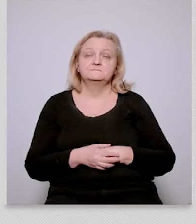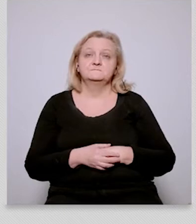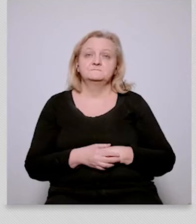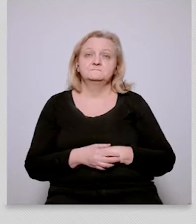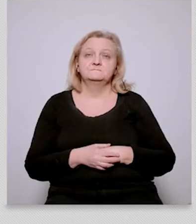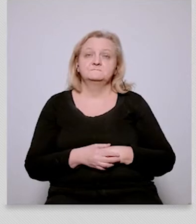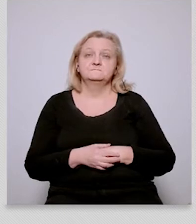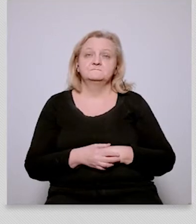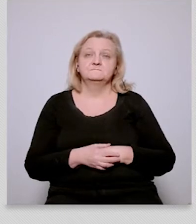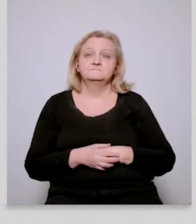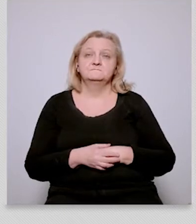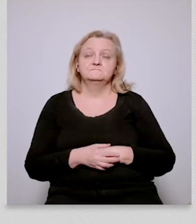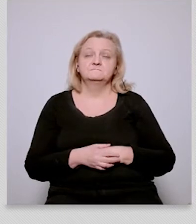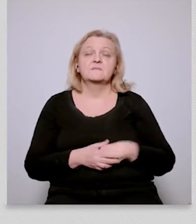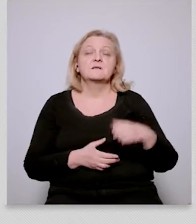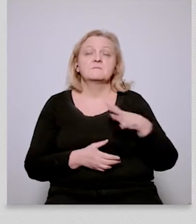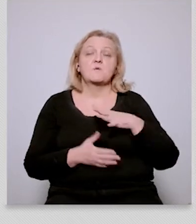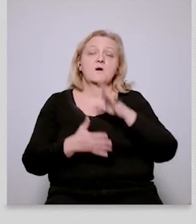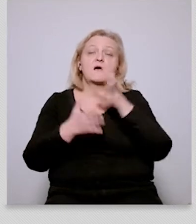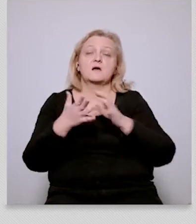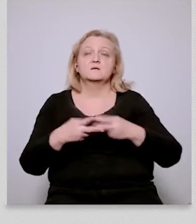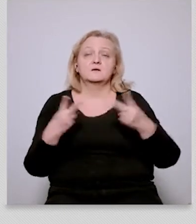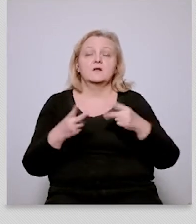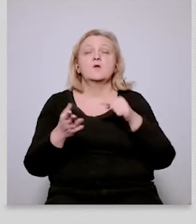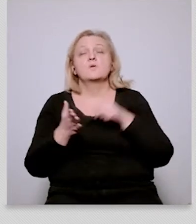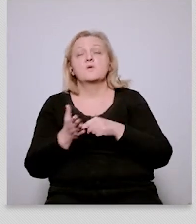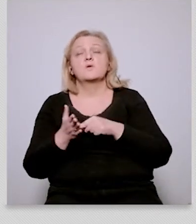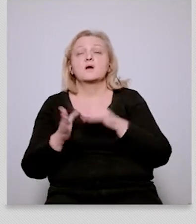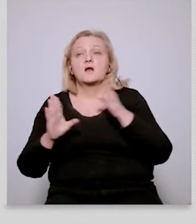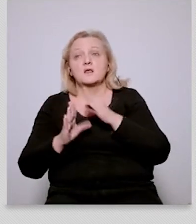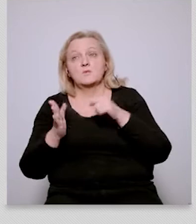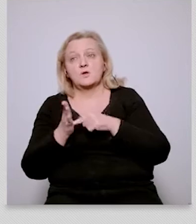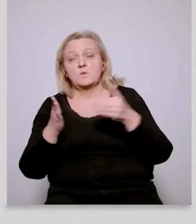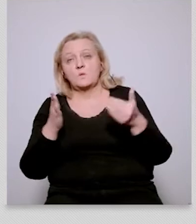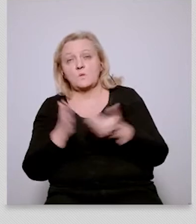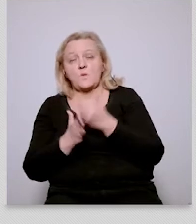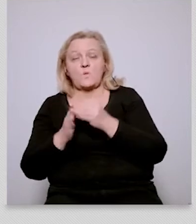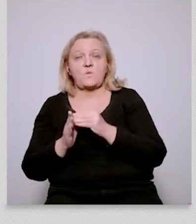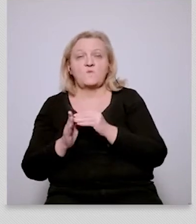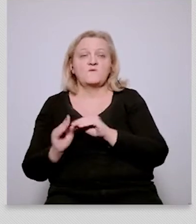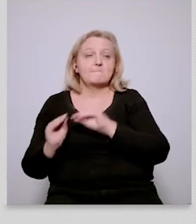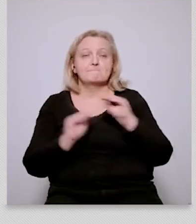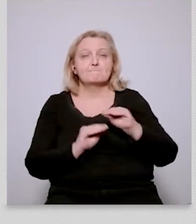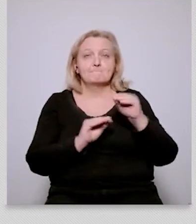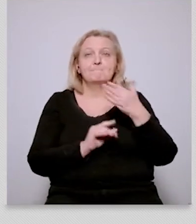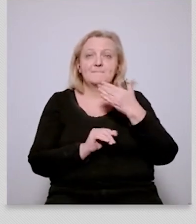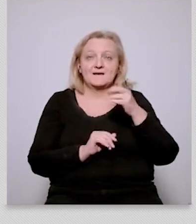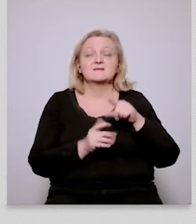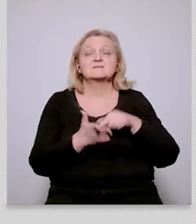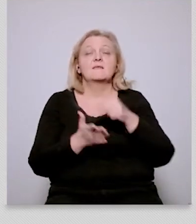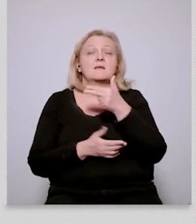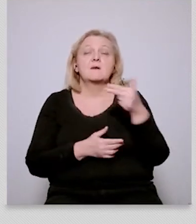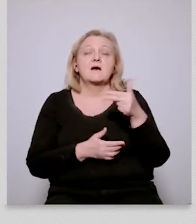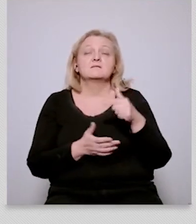opublikowaliśmy taki artykuł na temat tego czy klimat to będzie nowa migracja jeżeli chodzi o tematy podejmowane przez